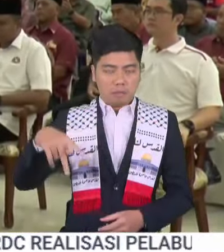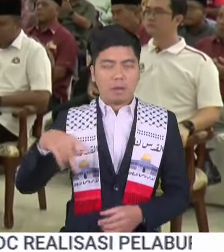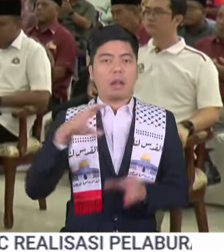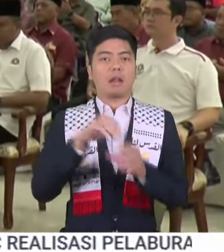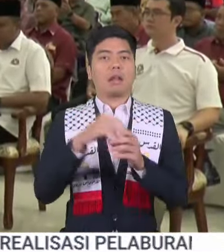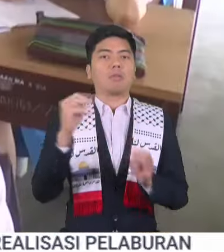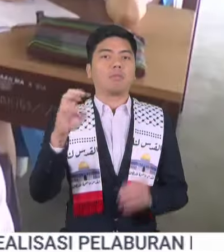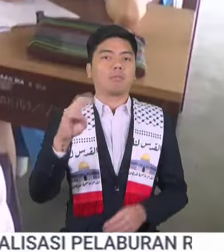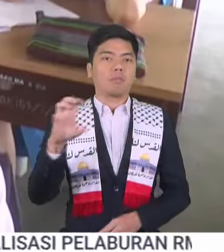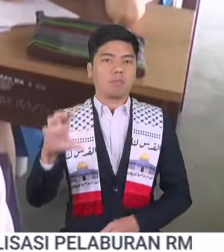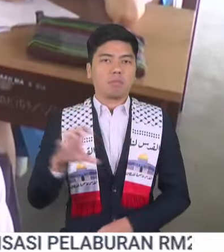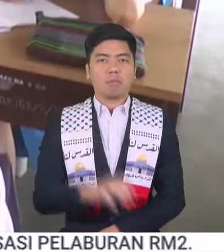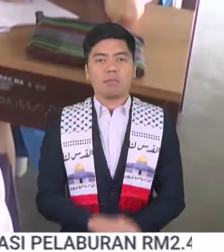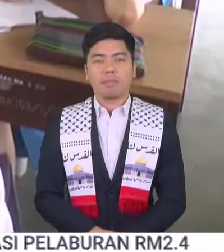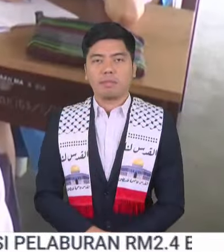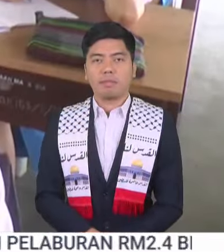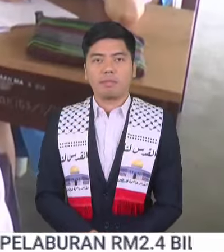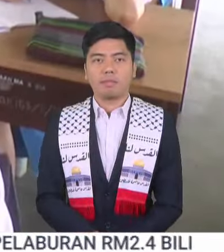Komunikasi.